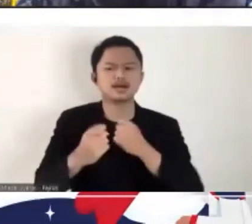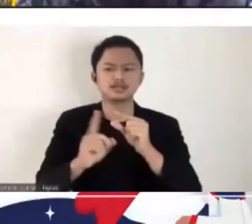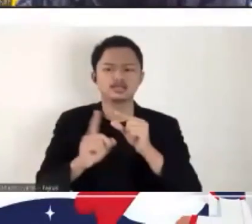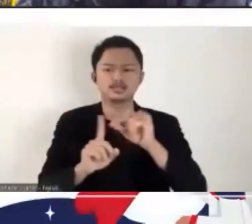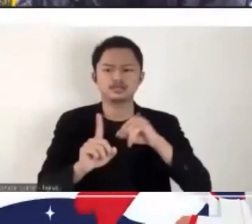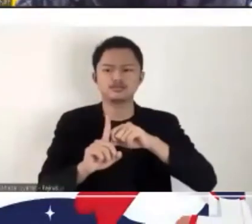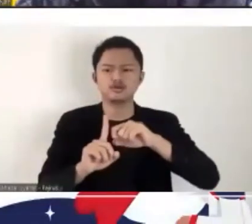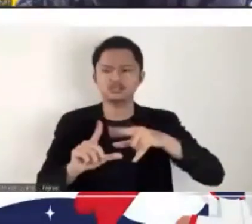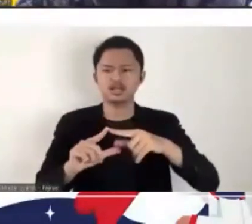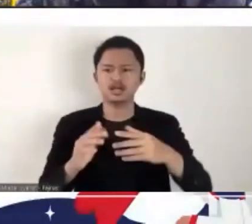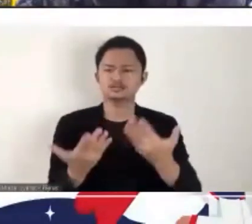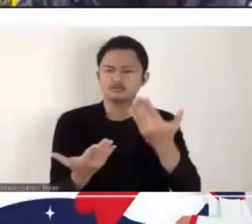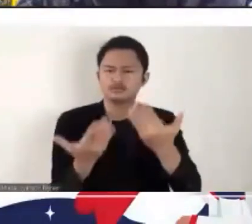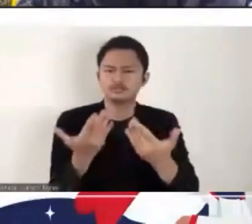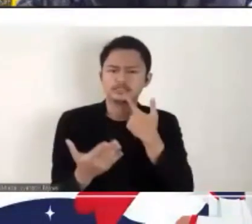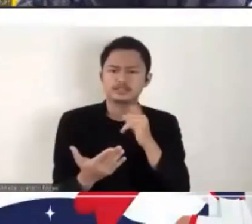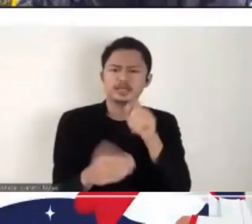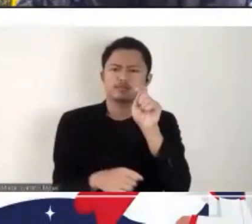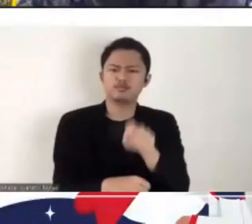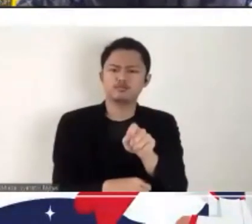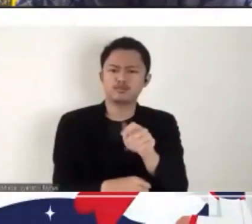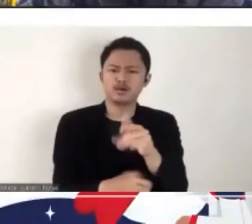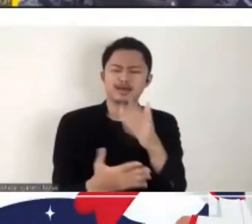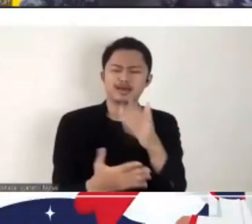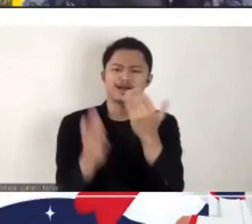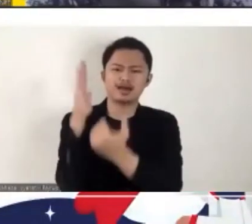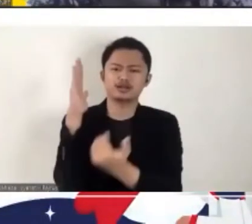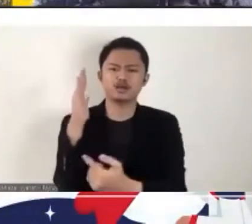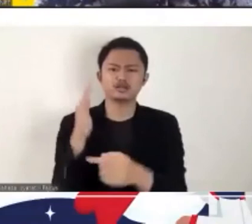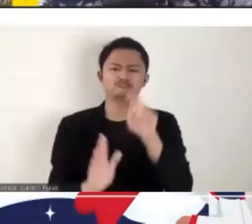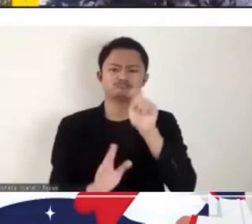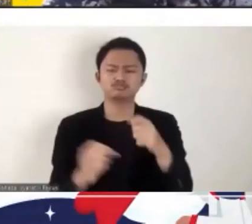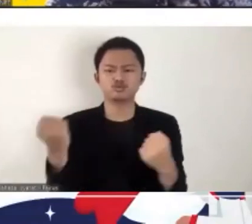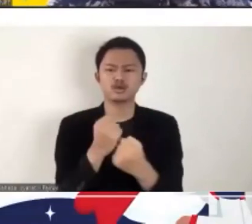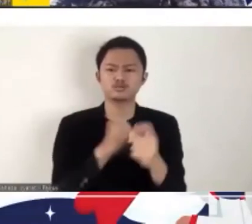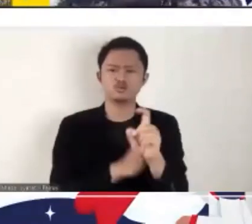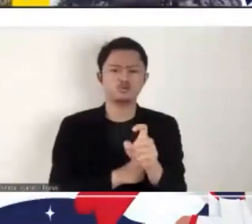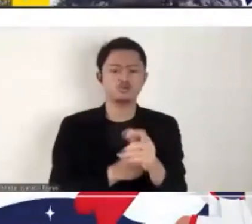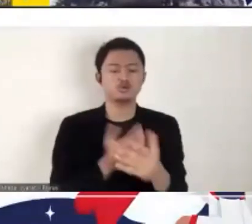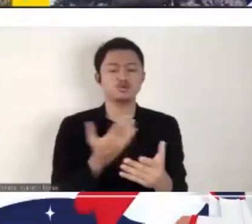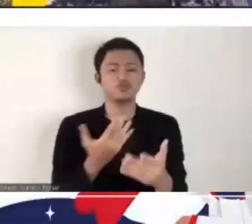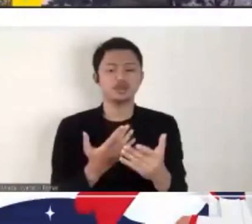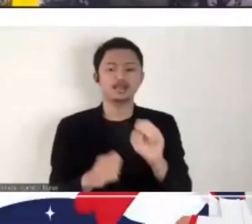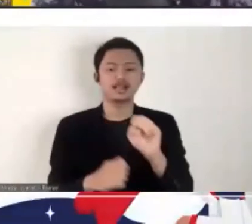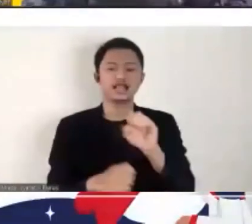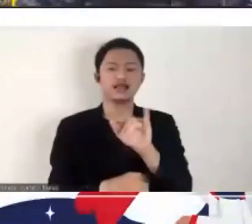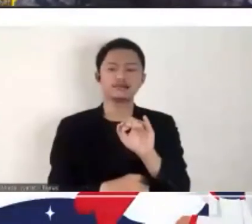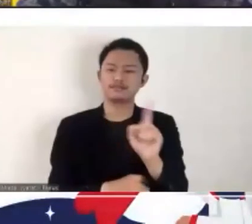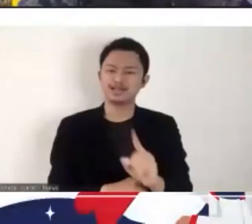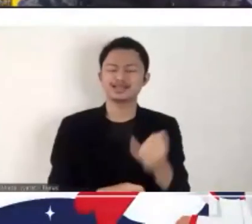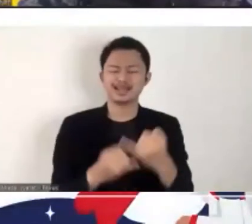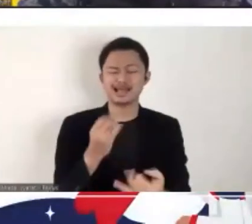kayaknya perlu dukungan dari segi legislasi apa payung hukumnya ini ternyata ada pertanyaannya mungkin deh lima menit lahirnya memadai bisa